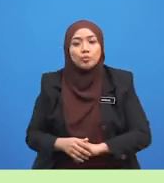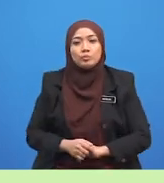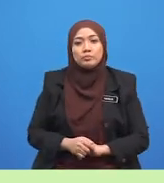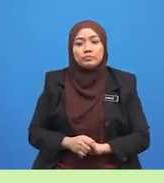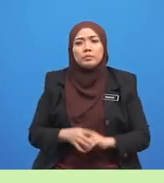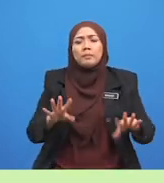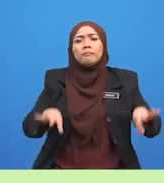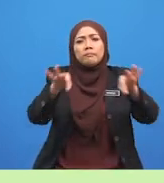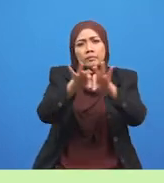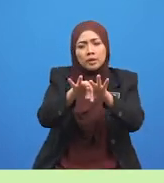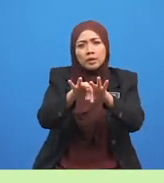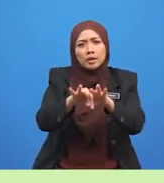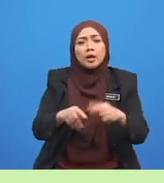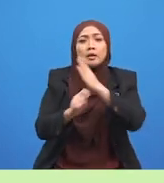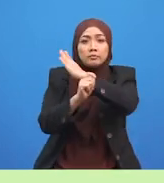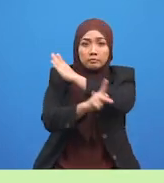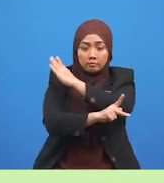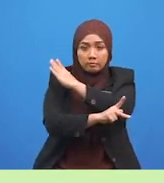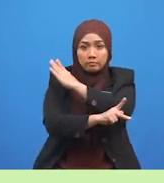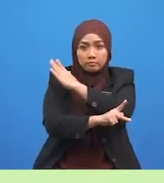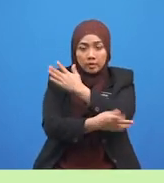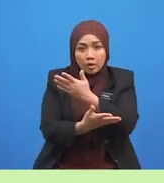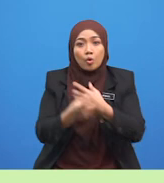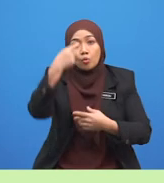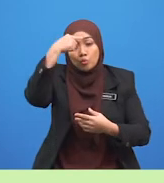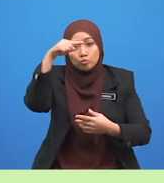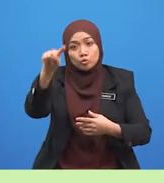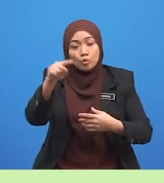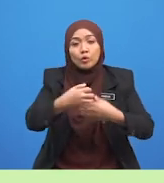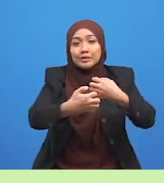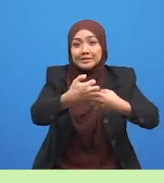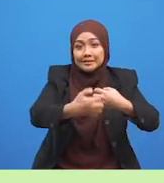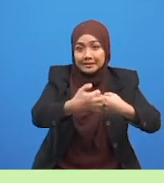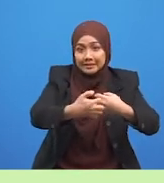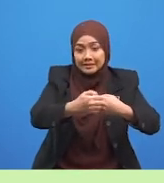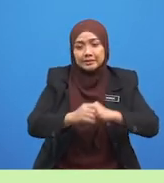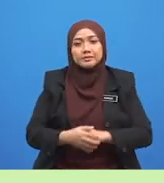Kepentingan Tasik Kenyir ialah untuk penjanaan kuasa hidroelektrik.